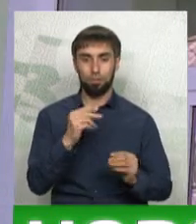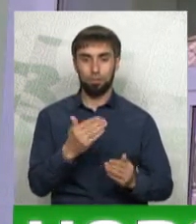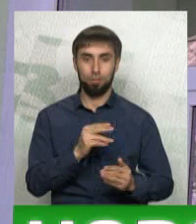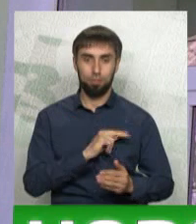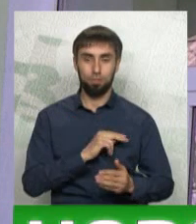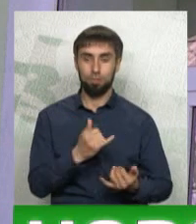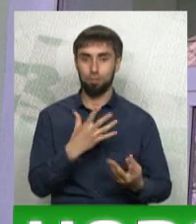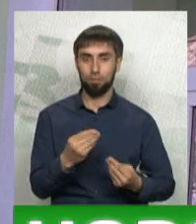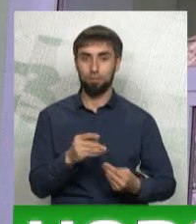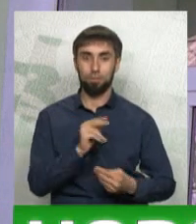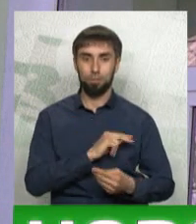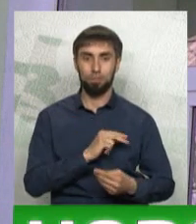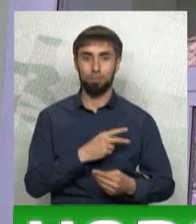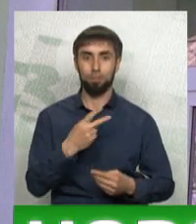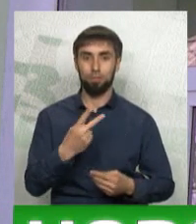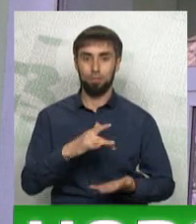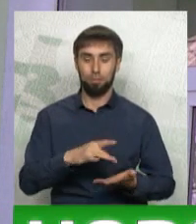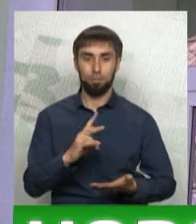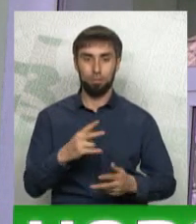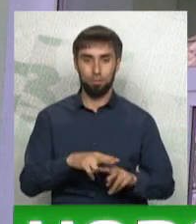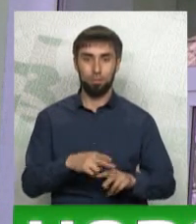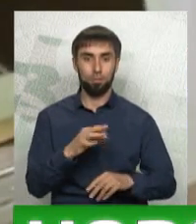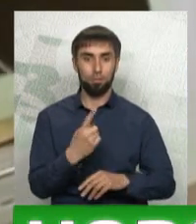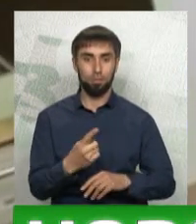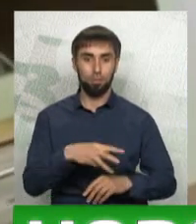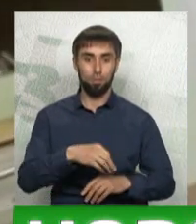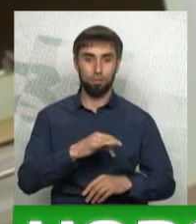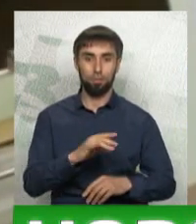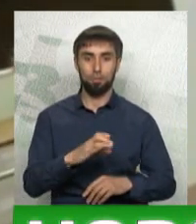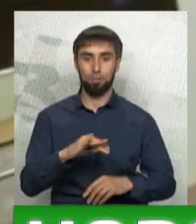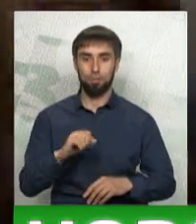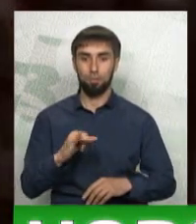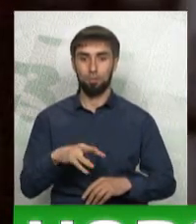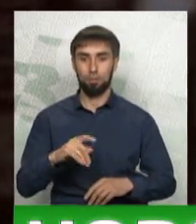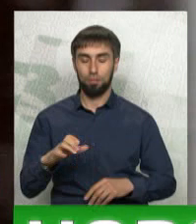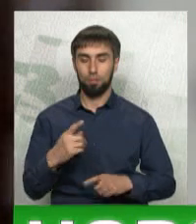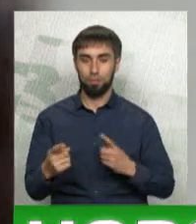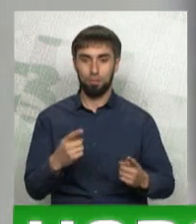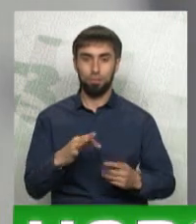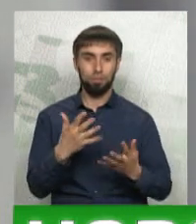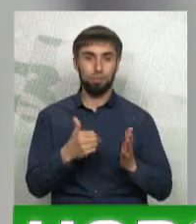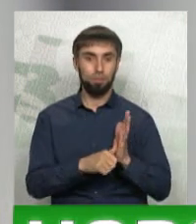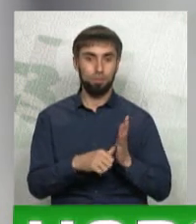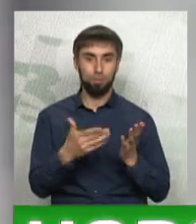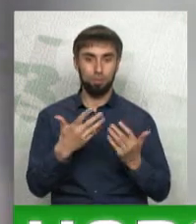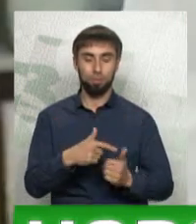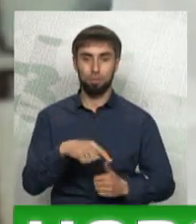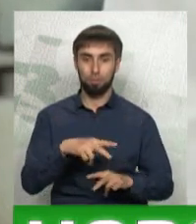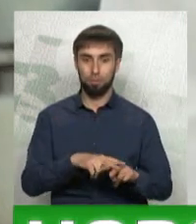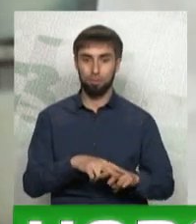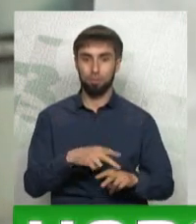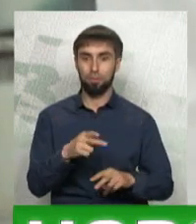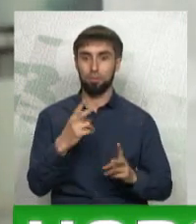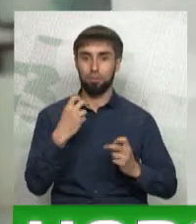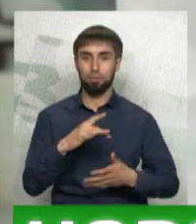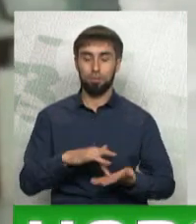На сегодняшний день функционируют два центра в Назране, по одному в Малгобеке, Сунджи и Магаси, и шестой по счету в Карабулаке. Диагностический